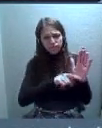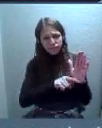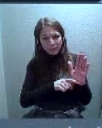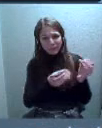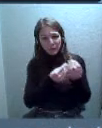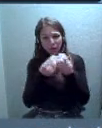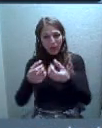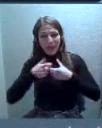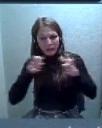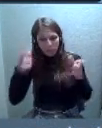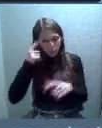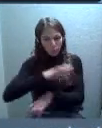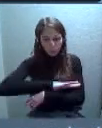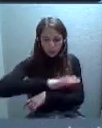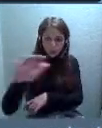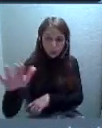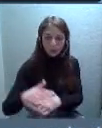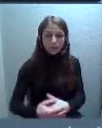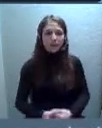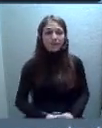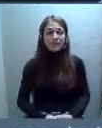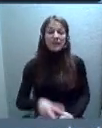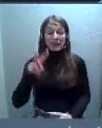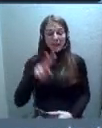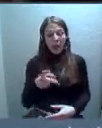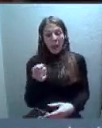Et nous avons eu du mal à